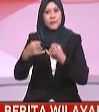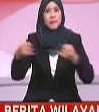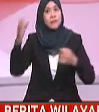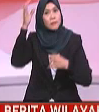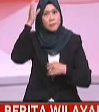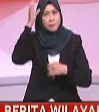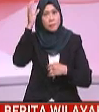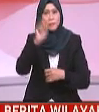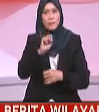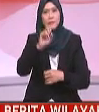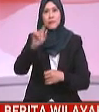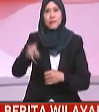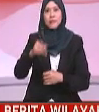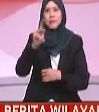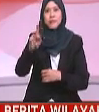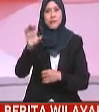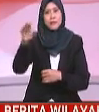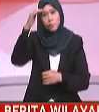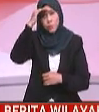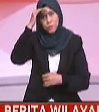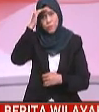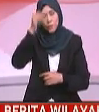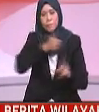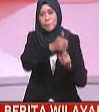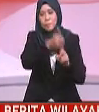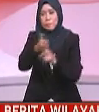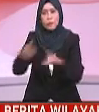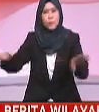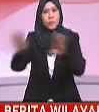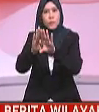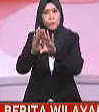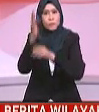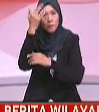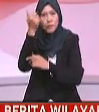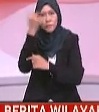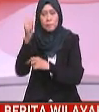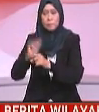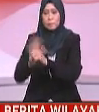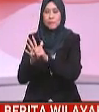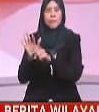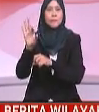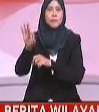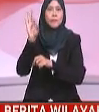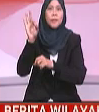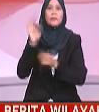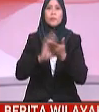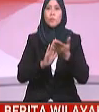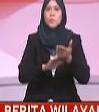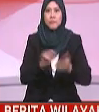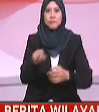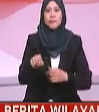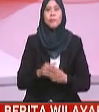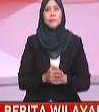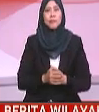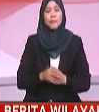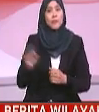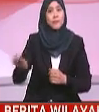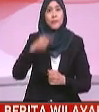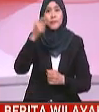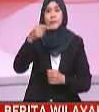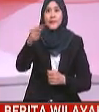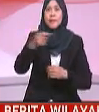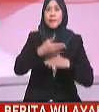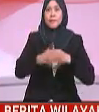kebangsaan Cina SJKC di Johor Bahru diarah tutup berikutan kes COVID dikesan di sekolah berkenaan. Dia berkata